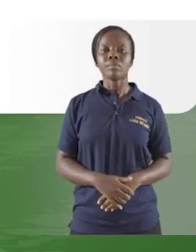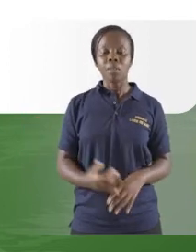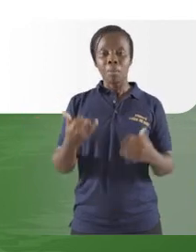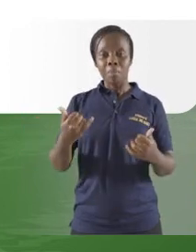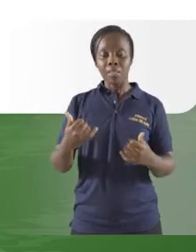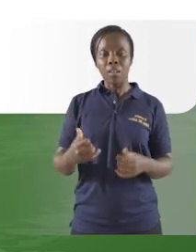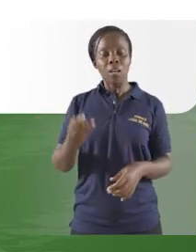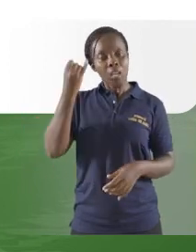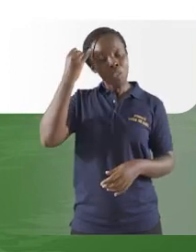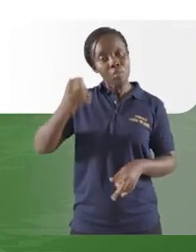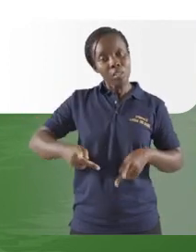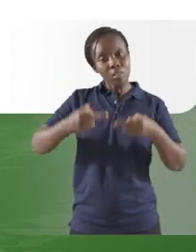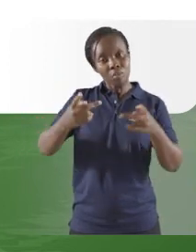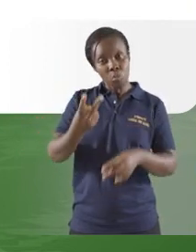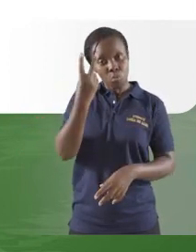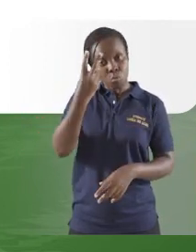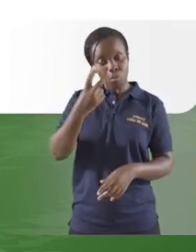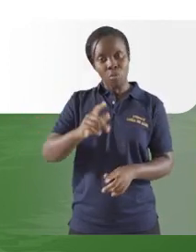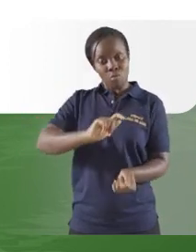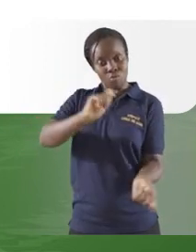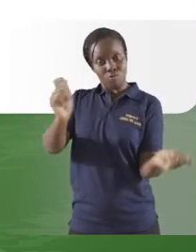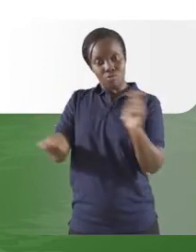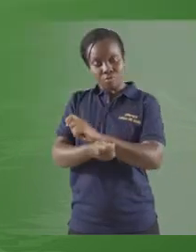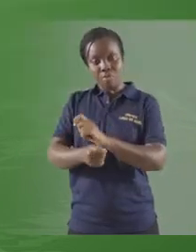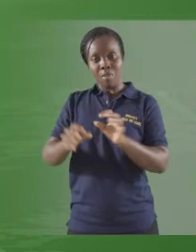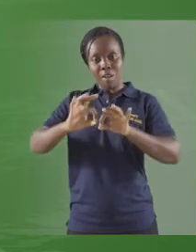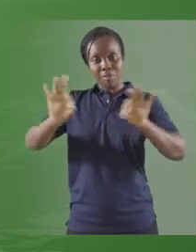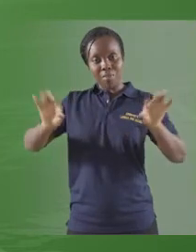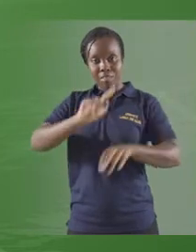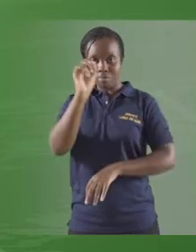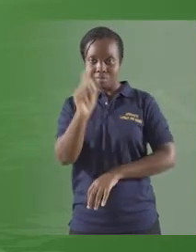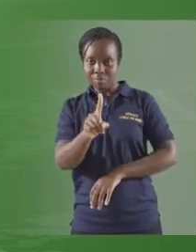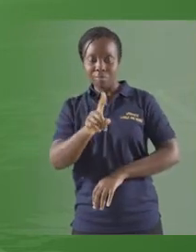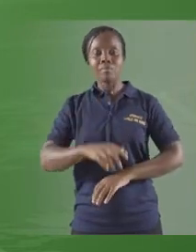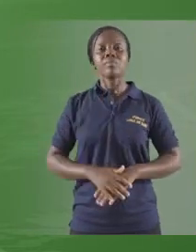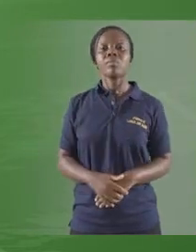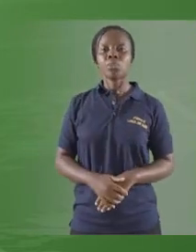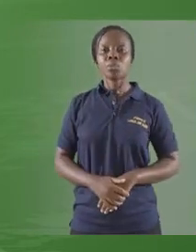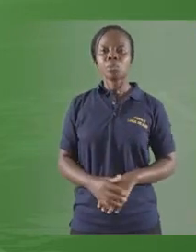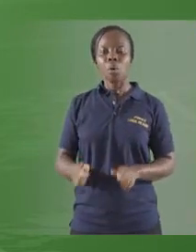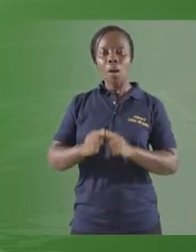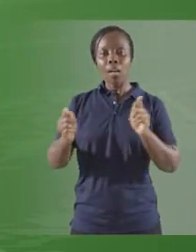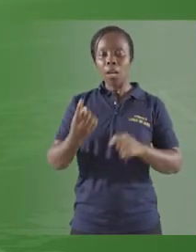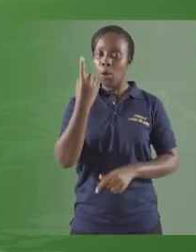différentes hypothèses sous forme de questions, ce qui va nous donner en grand 1